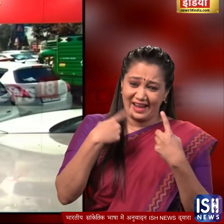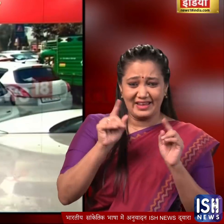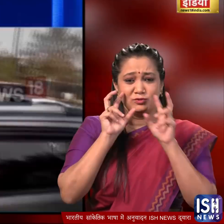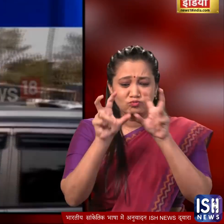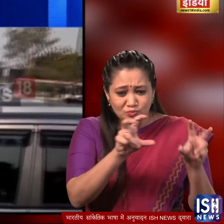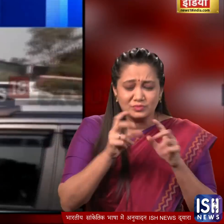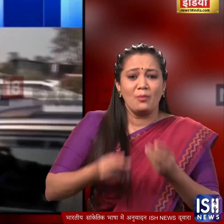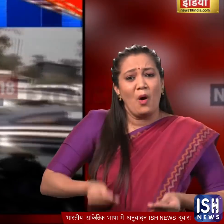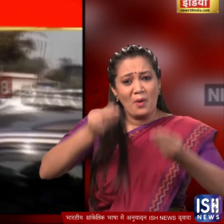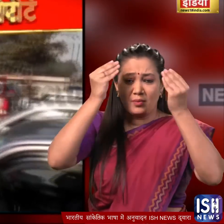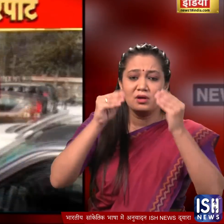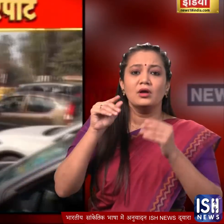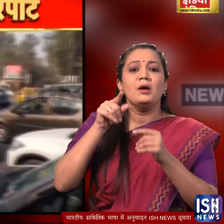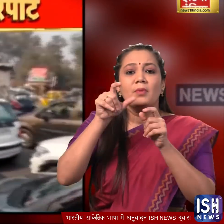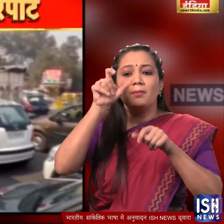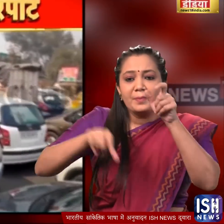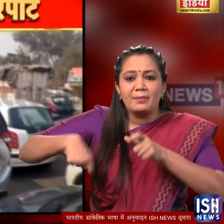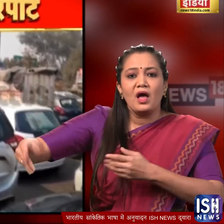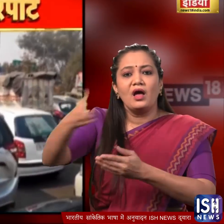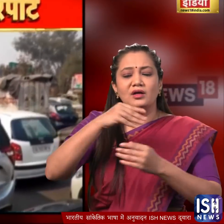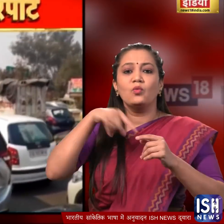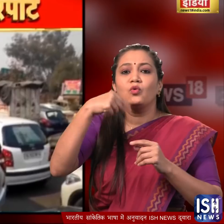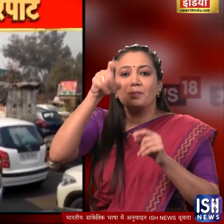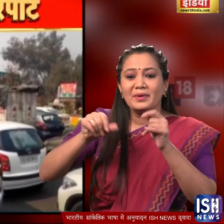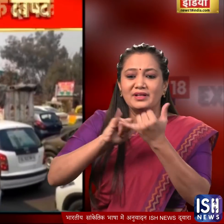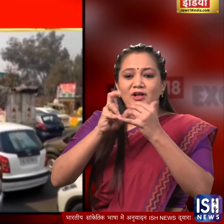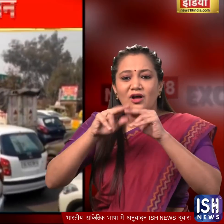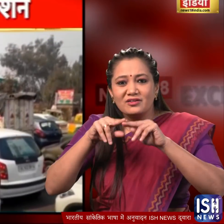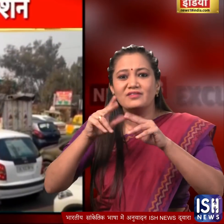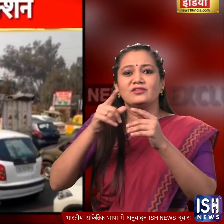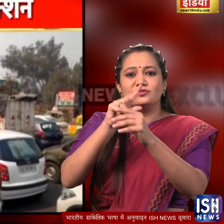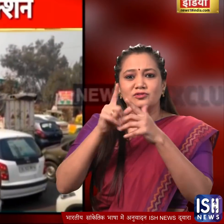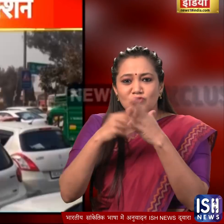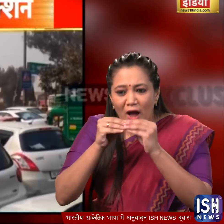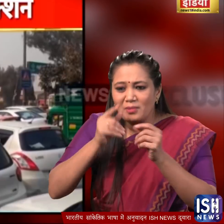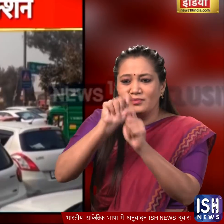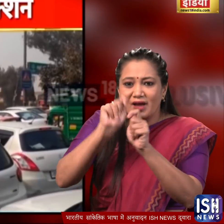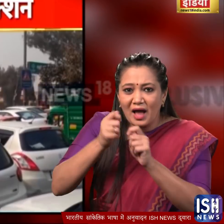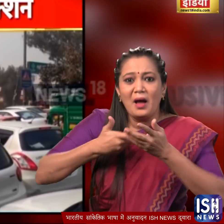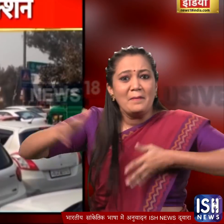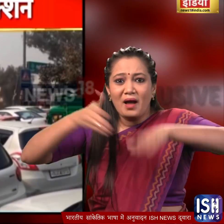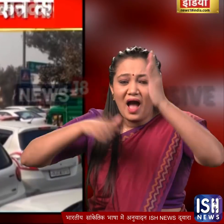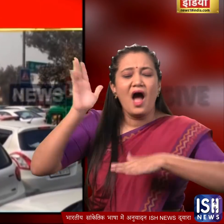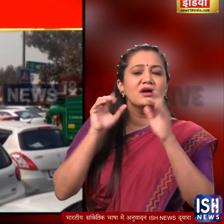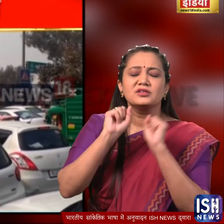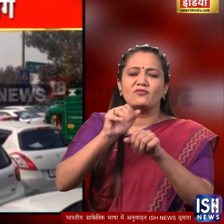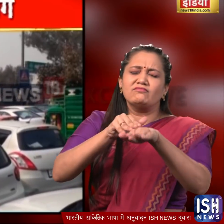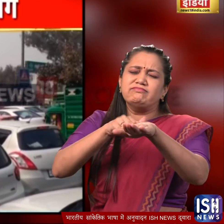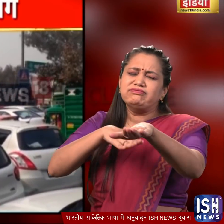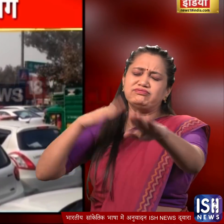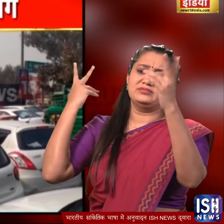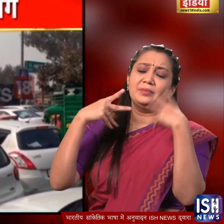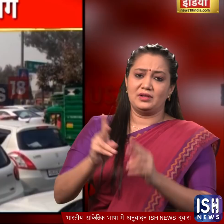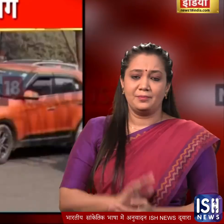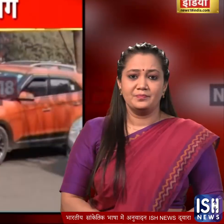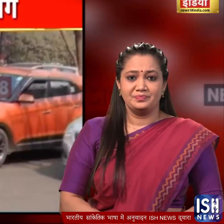बढ़ाई, लेकिन पुलिस की ये सख्ती सड़क के जरिए अपनी मंजिल पर पहुंचने वाले लोगों पर भारी पड़ी। सैकड़ों लोगों को ट्रैफिक जैम में फंसे रहना पड़ा, जिसकी